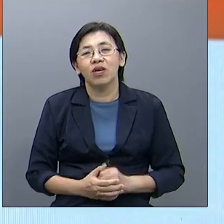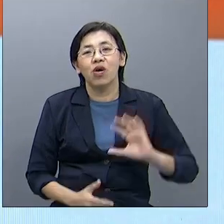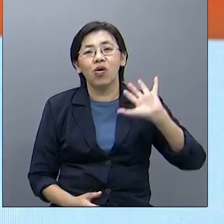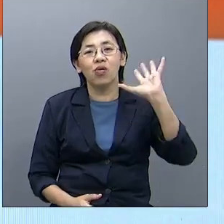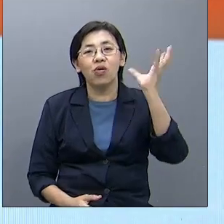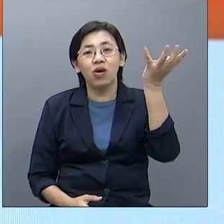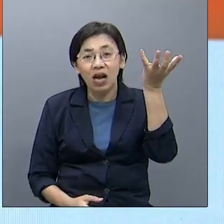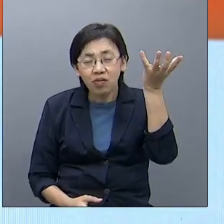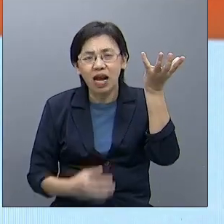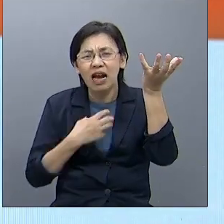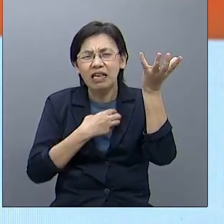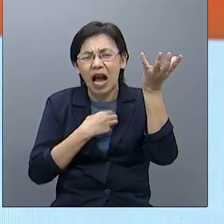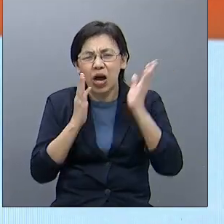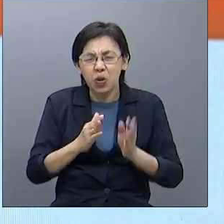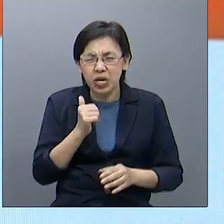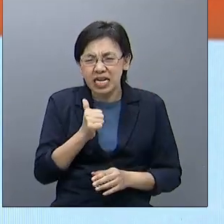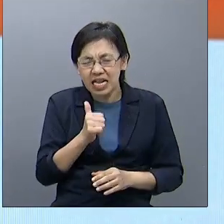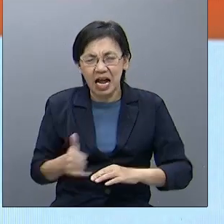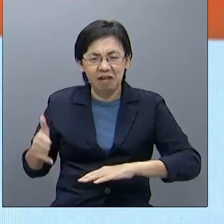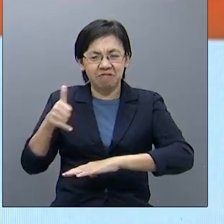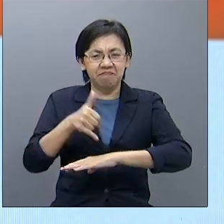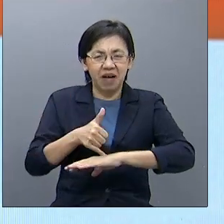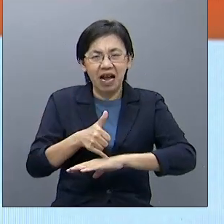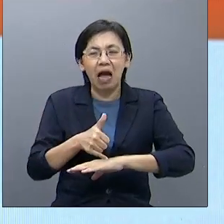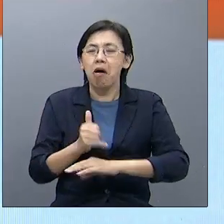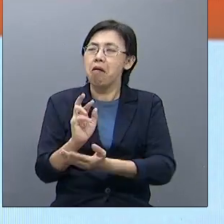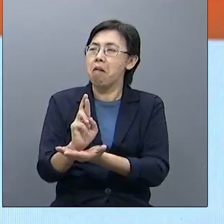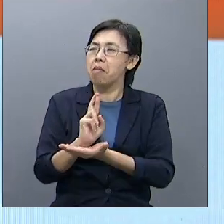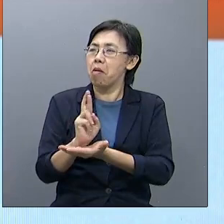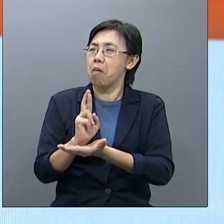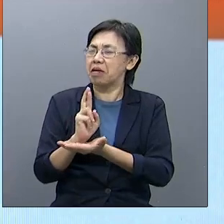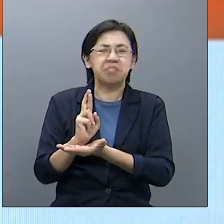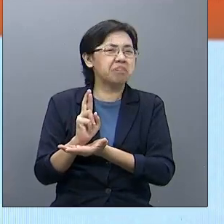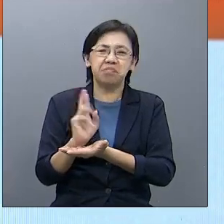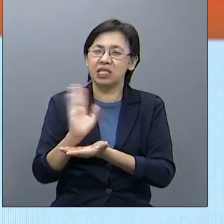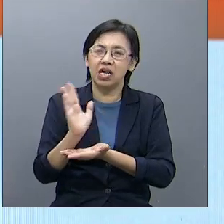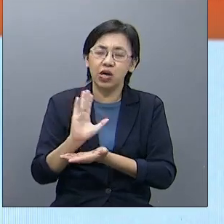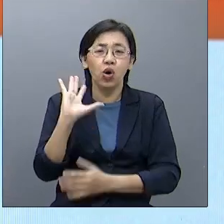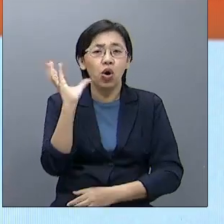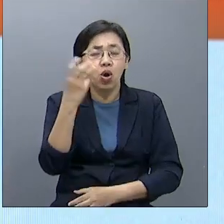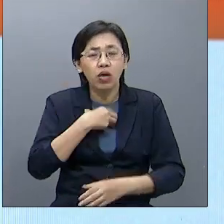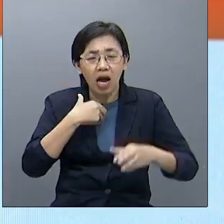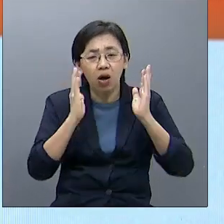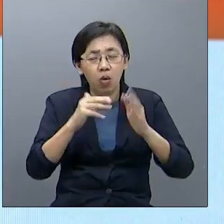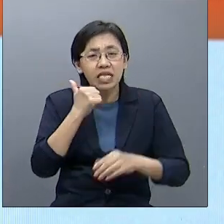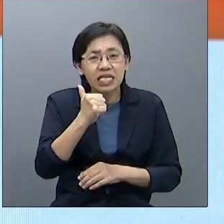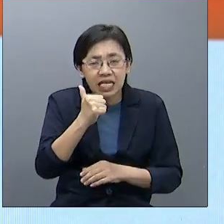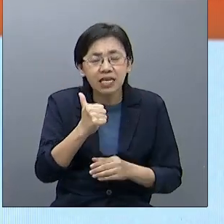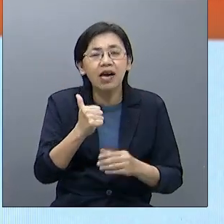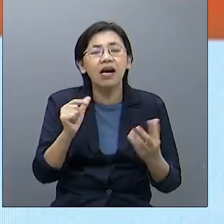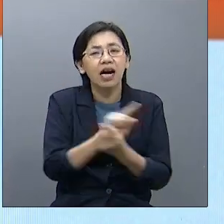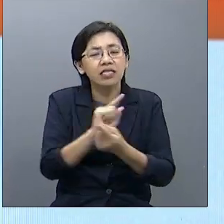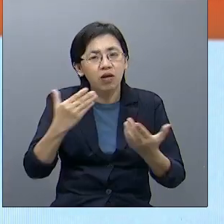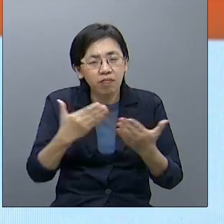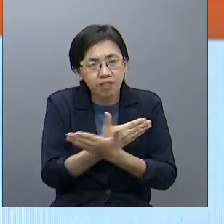ม่ได้ต้องการคนดีๆเพื่อมาขึ้นเวทีแล้วก็รับรางวัลนะคะแต่ว่าโลกใบนี้ต้องการคนดีๆที่จะมาเปลี่ยนแปลงสังคมและโล